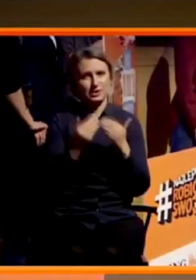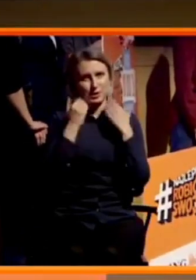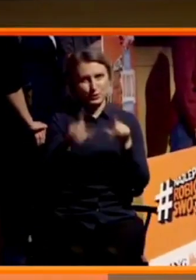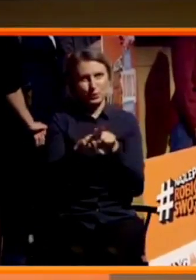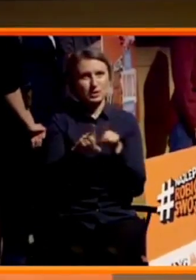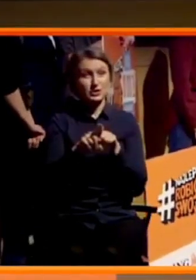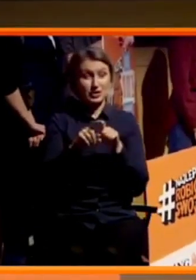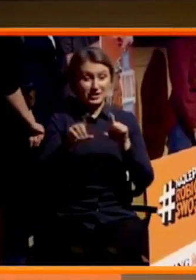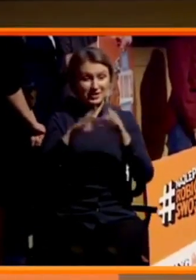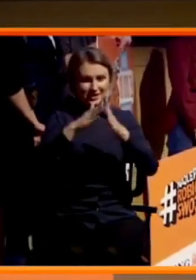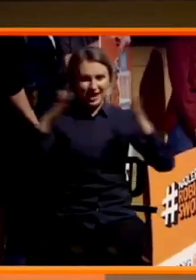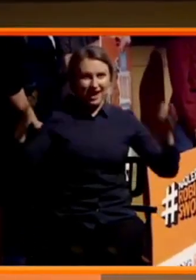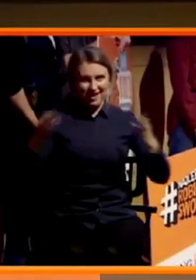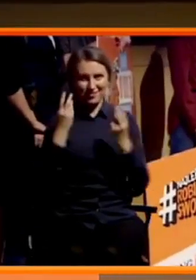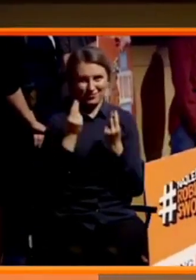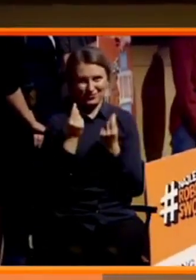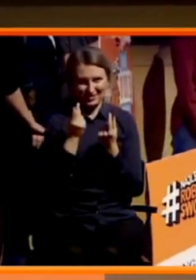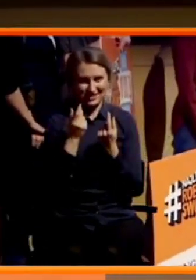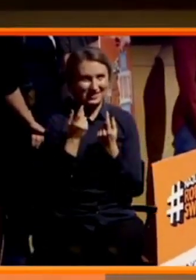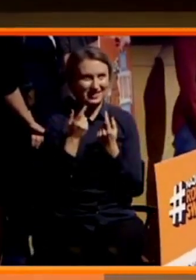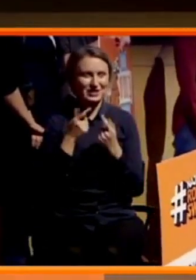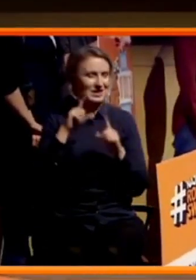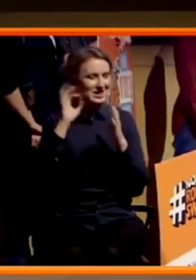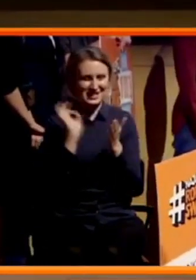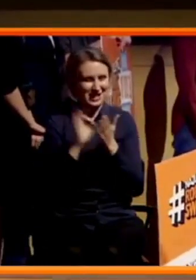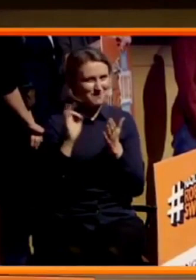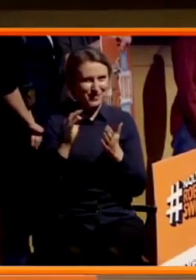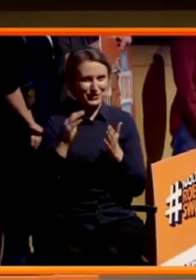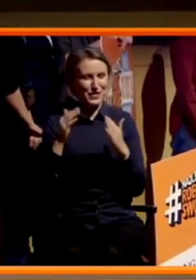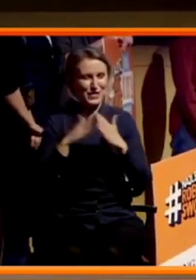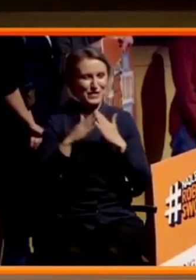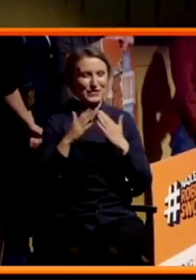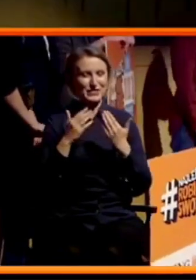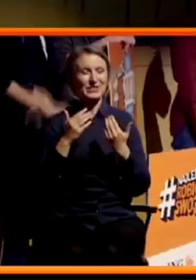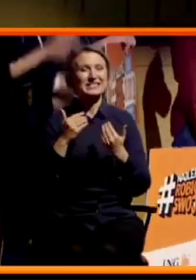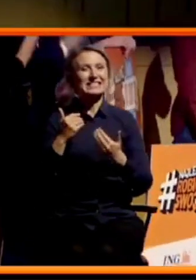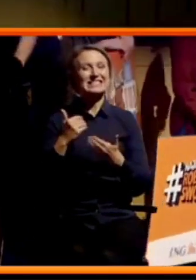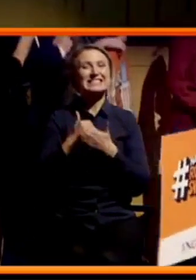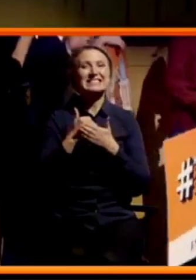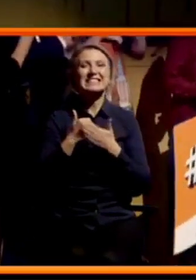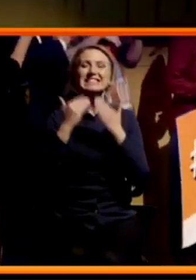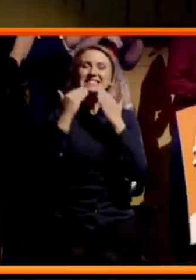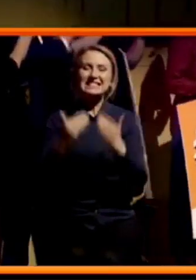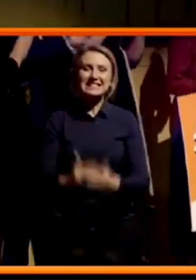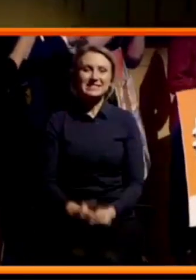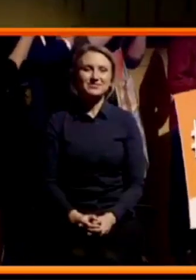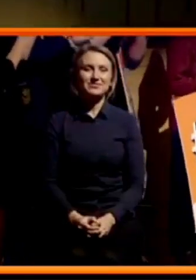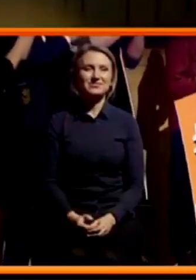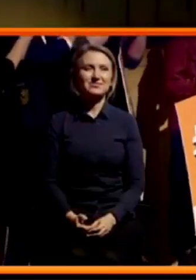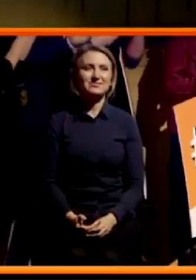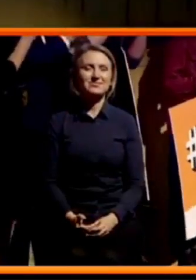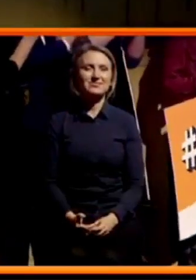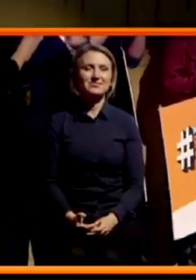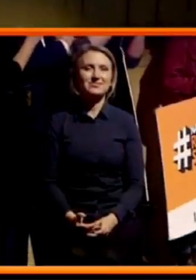za ten wielki czek, którym jutro chyba w Pendolino zrobię furorę. Dziękuję bardzo. Wielkie dzięki, raz jeszcze wielkie brawa.